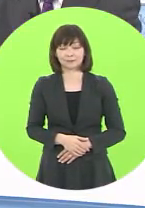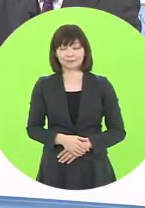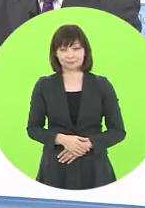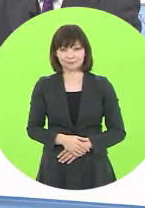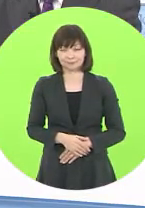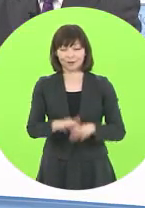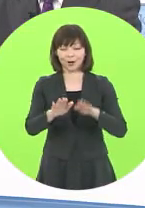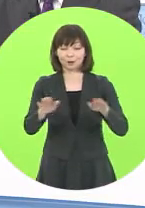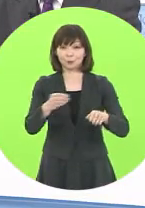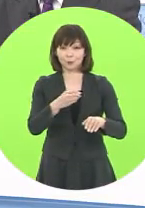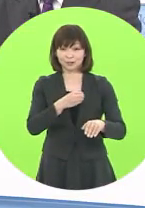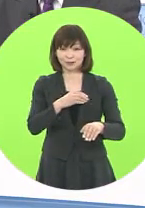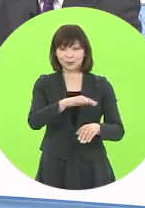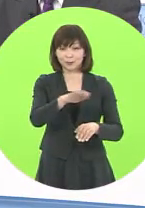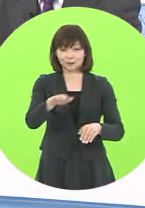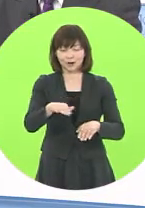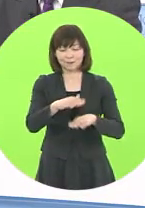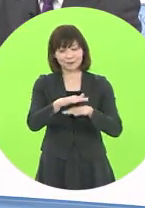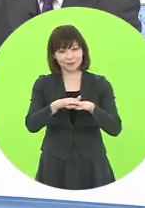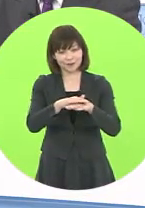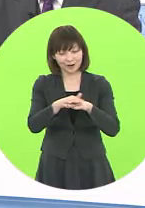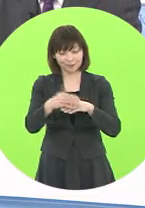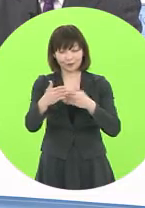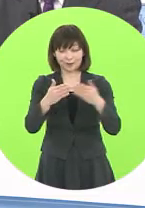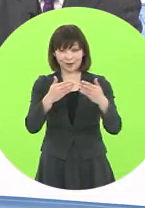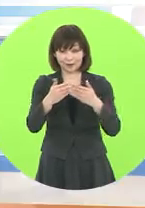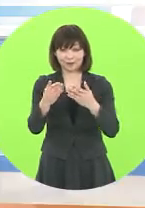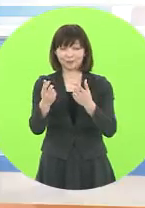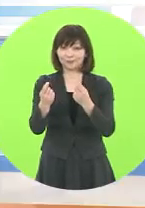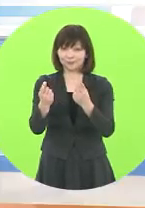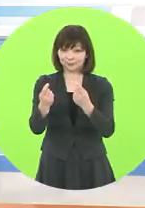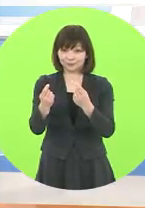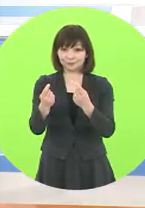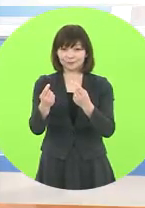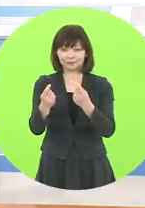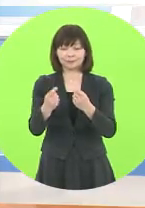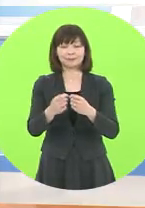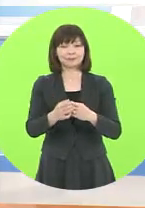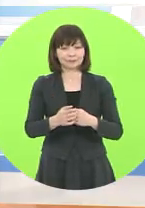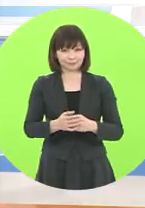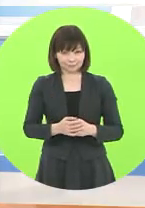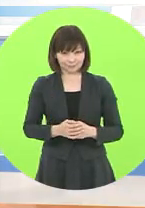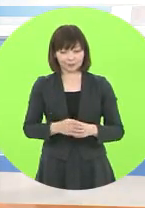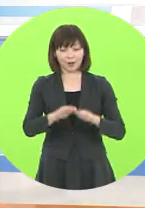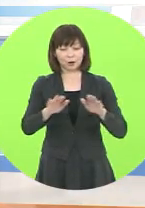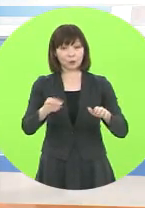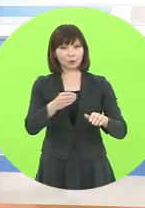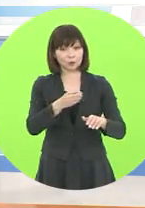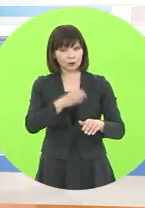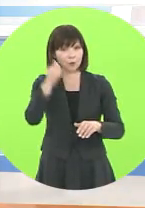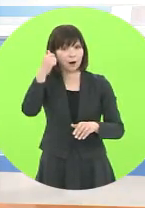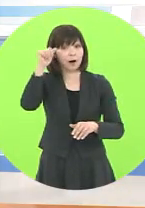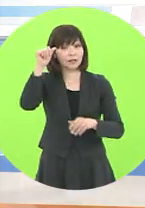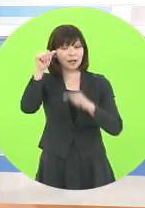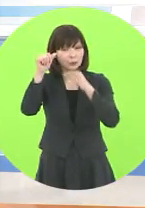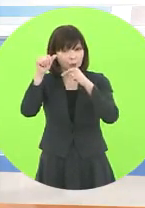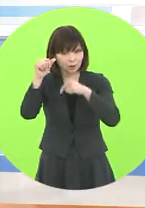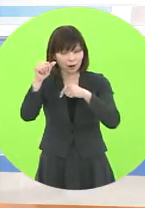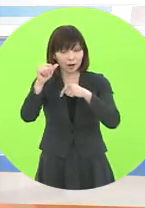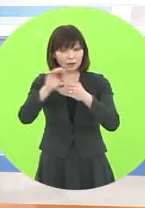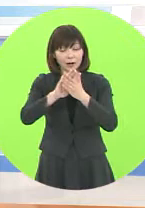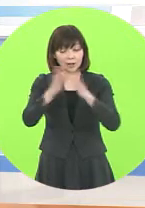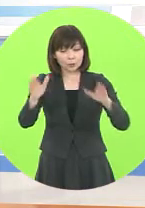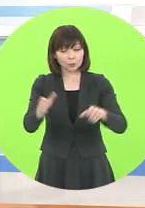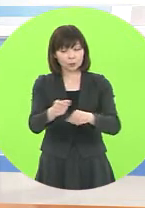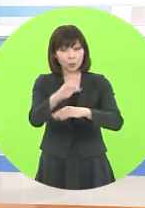子ども議員の皆さんにとっては貴重な体験になったでしょうね。 はい、子ども議員のアイデアの中には県の総合計画